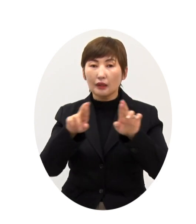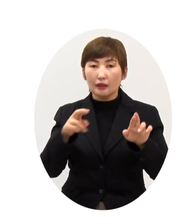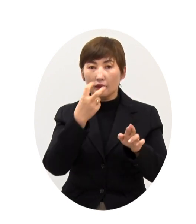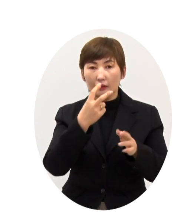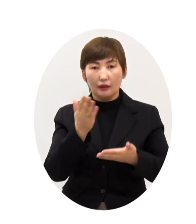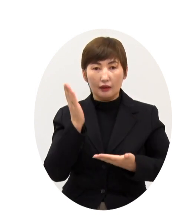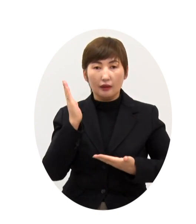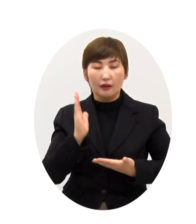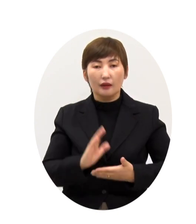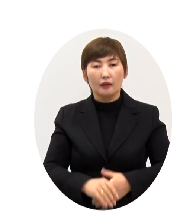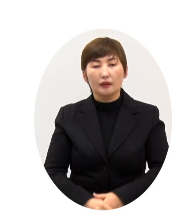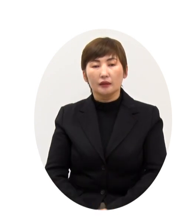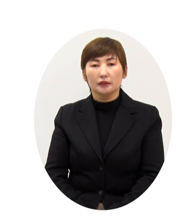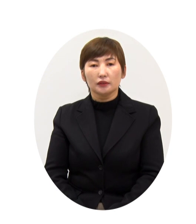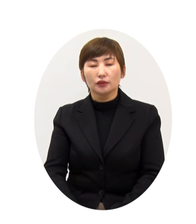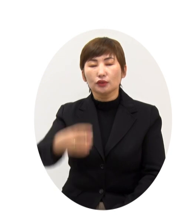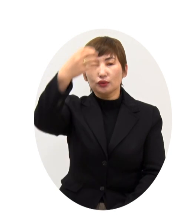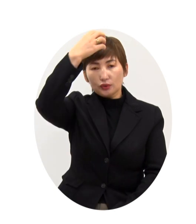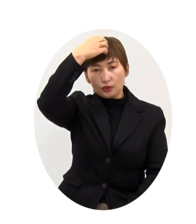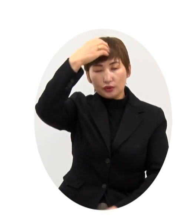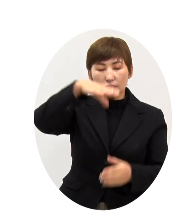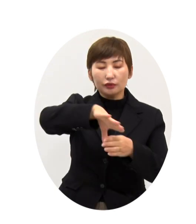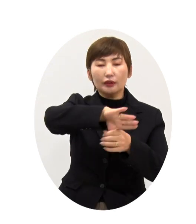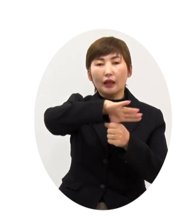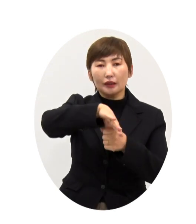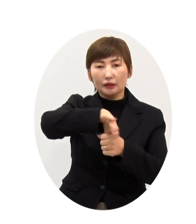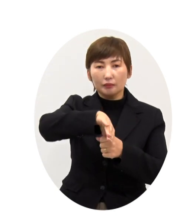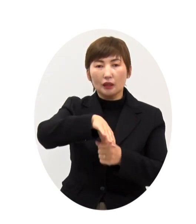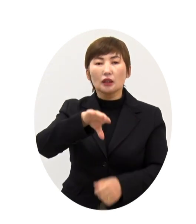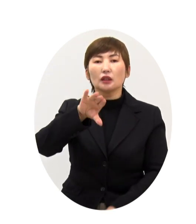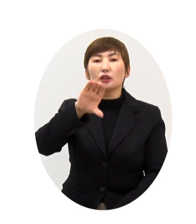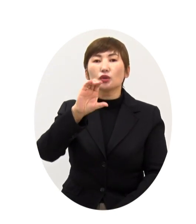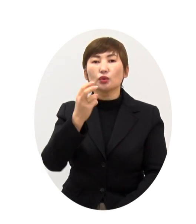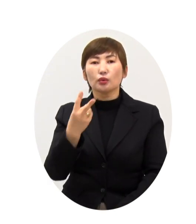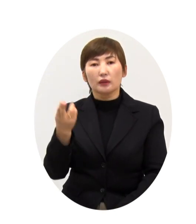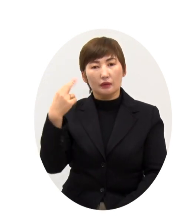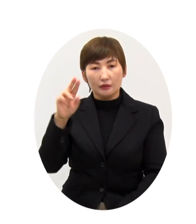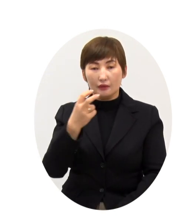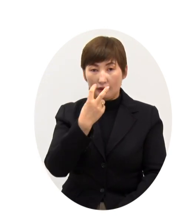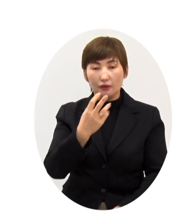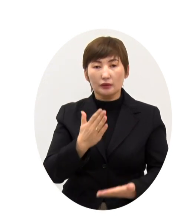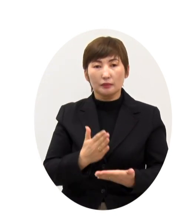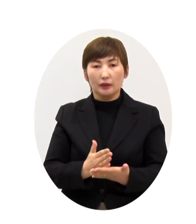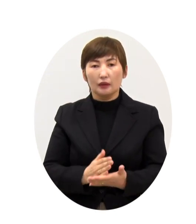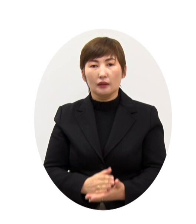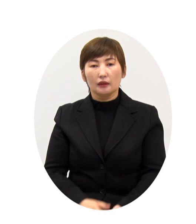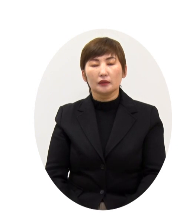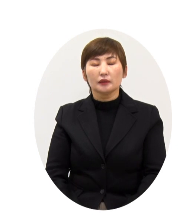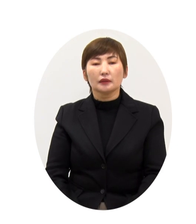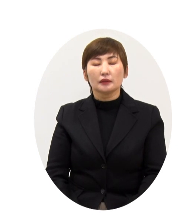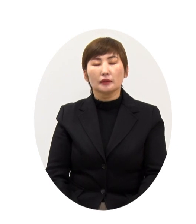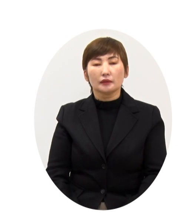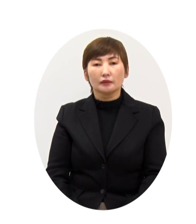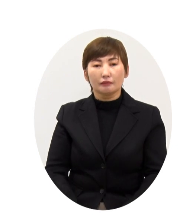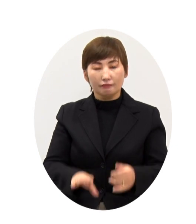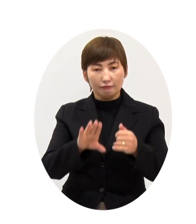бичиж аваарай. За, бэлэг тэмдэг дээр хөшн төрийн далба сүлдийг харуулсан байна. За, тэгвэл бэлэг